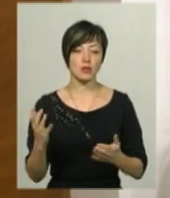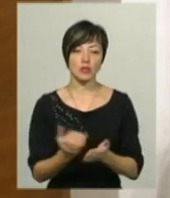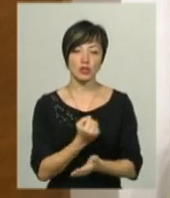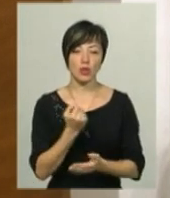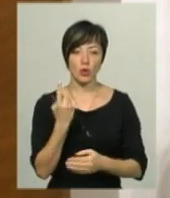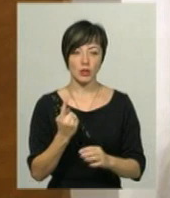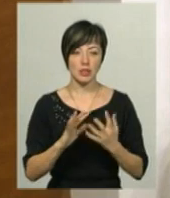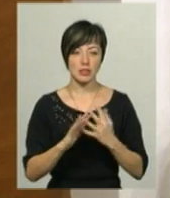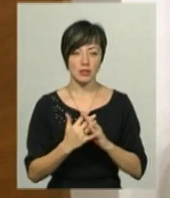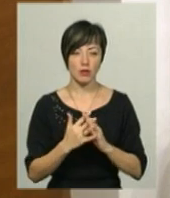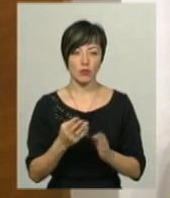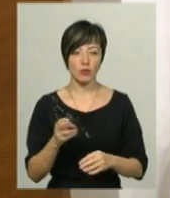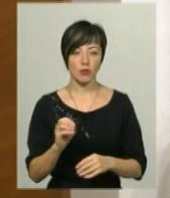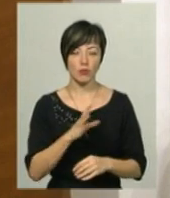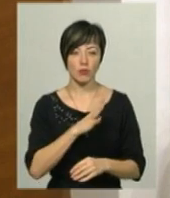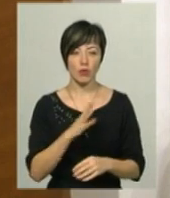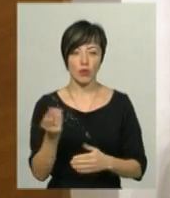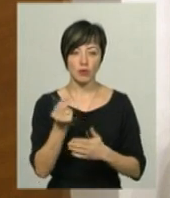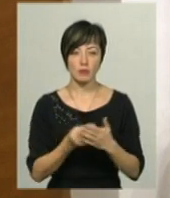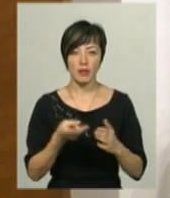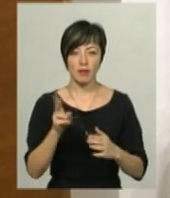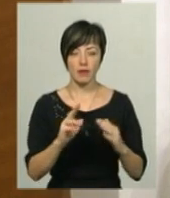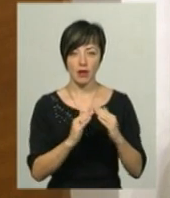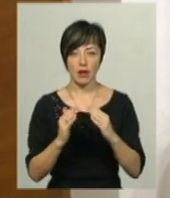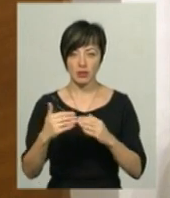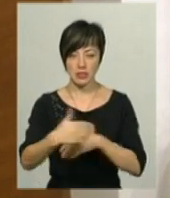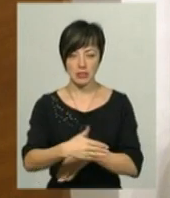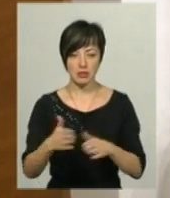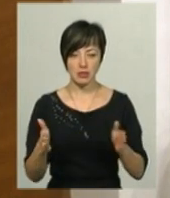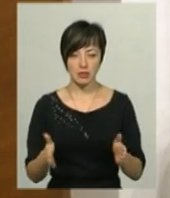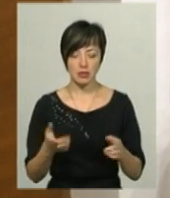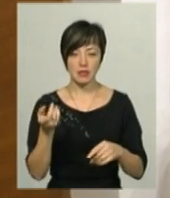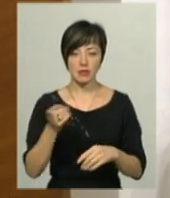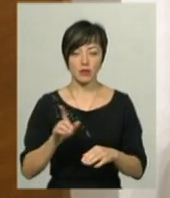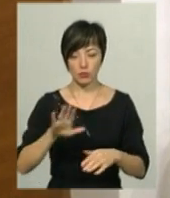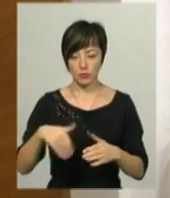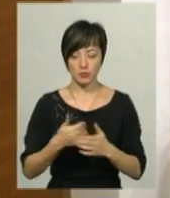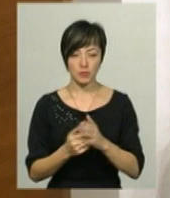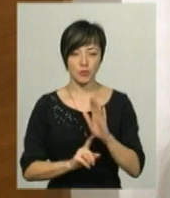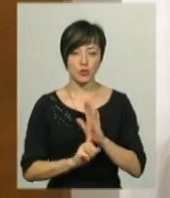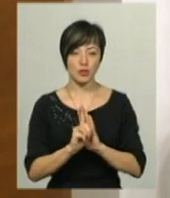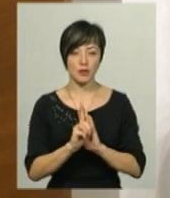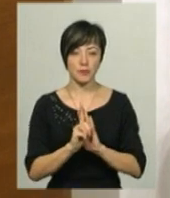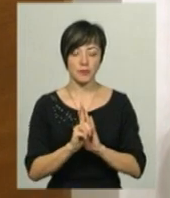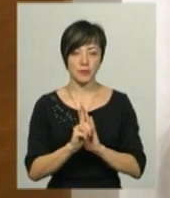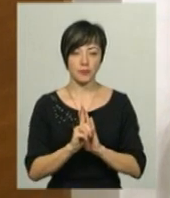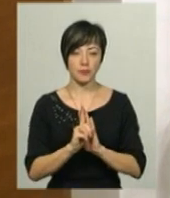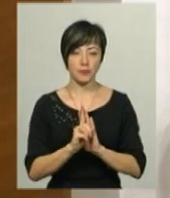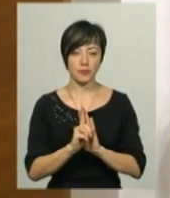одне село, де було розписано дві хати, і знайшли скриню. І з тих пір ми його почали,